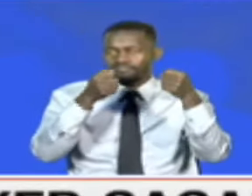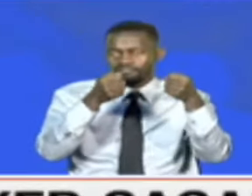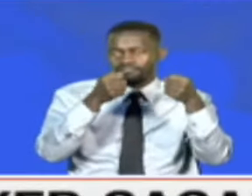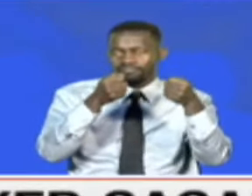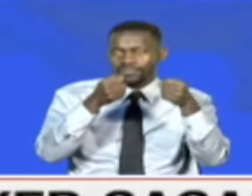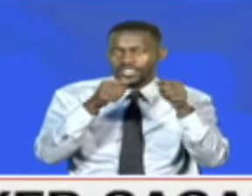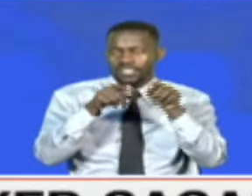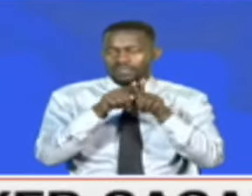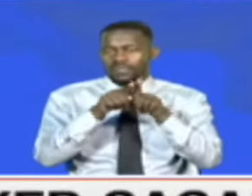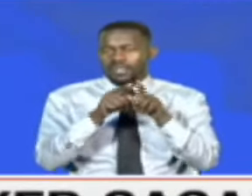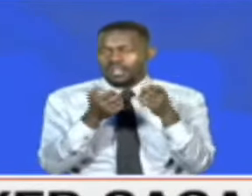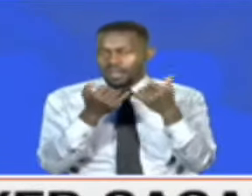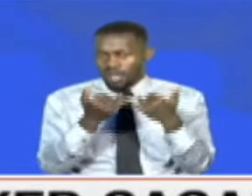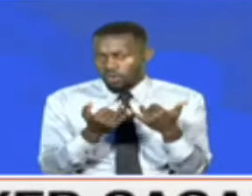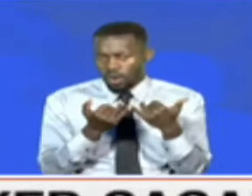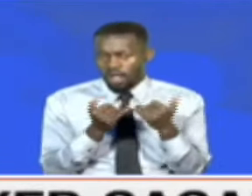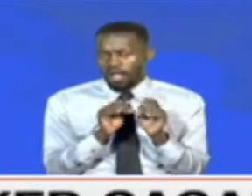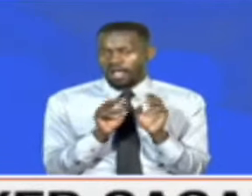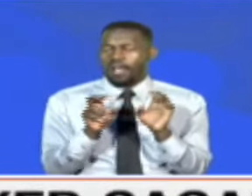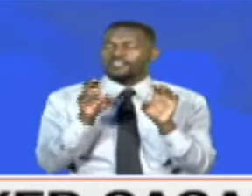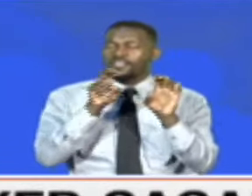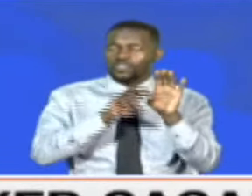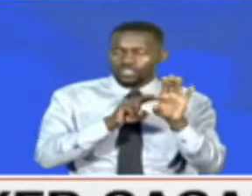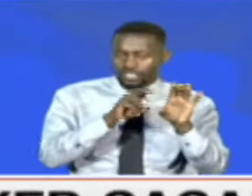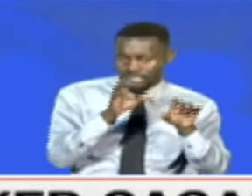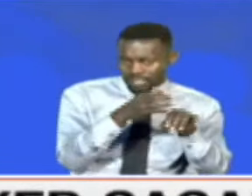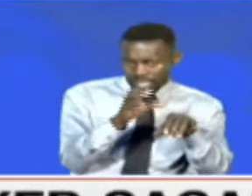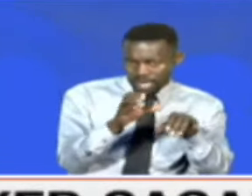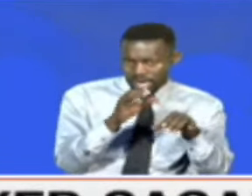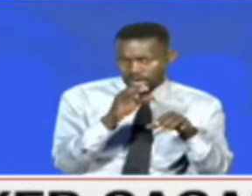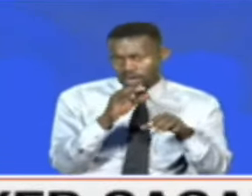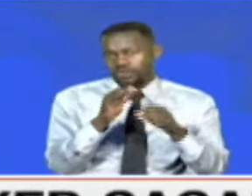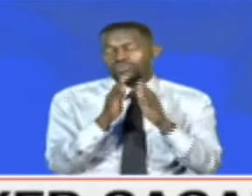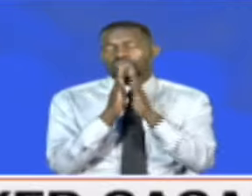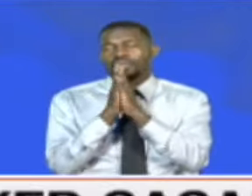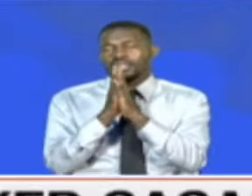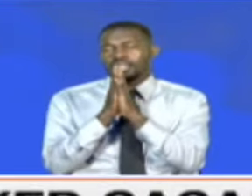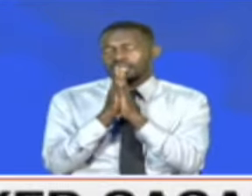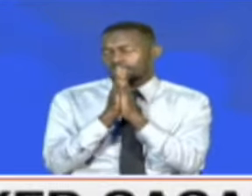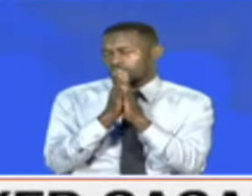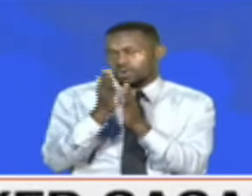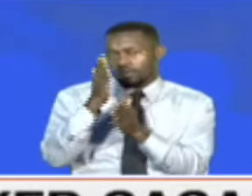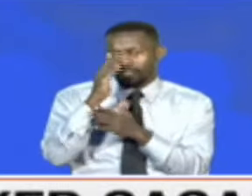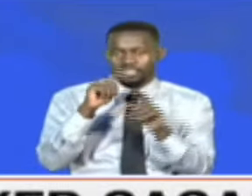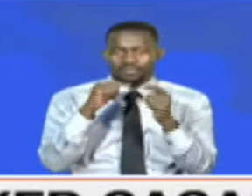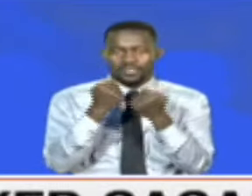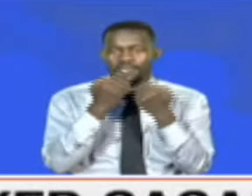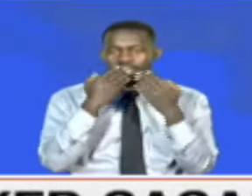nimekuja hapa pia kufight, kuomba God pia tuhakikishe timu imemaliza poa.